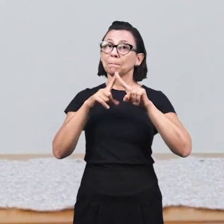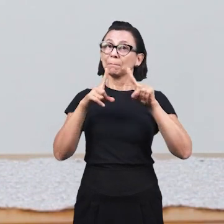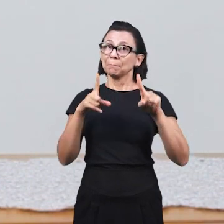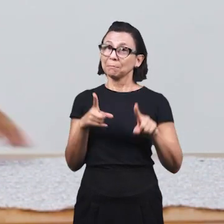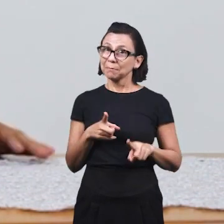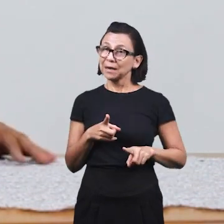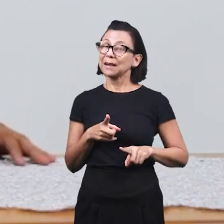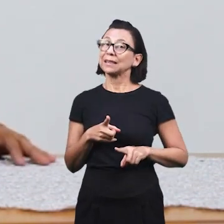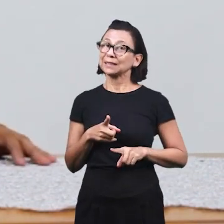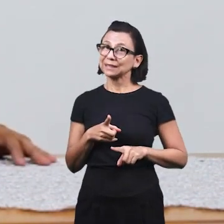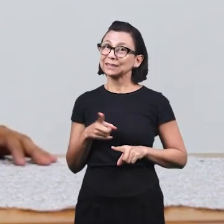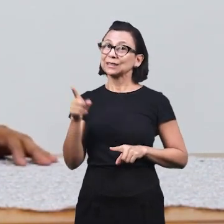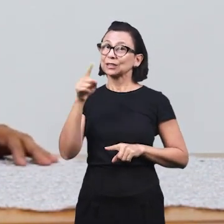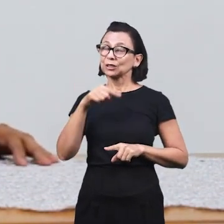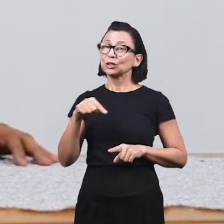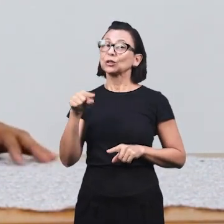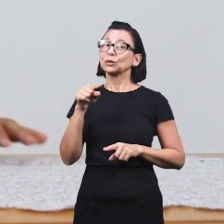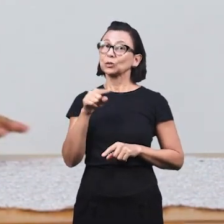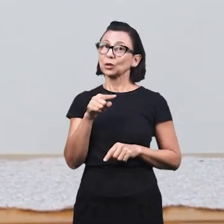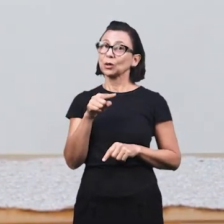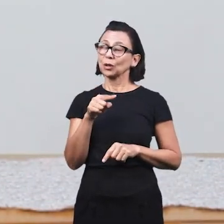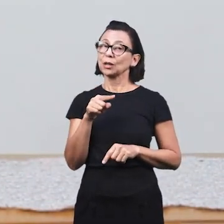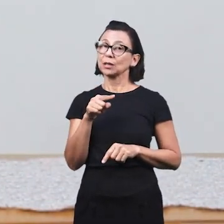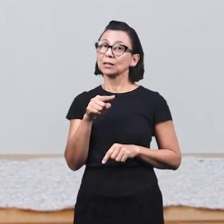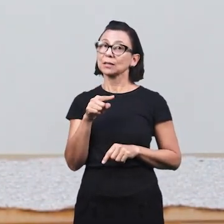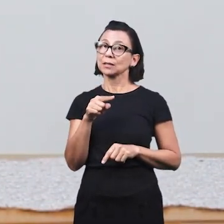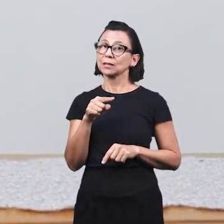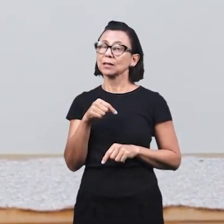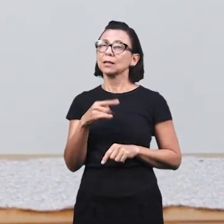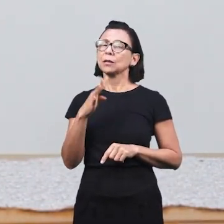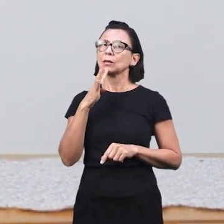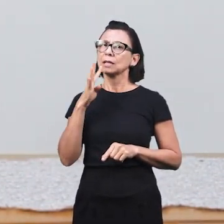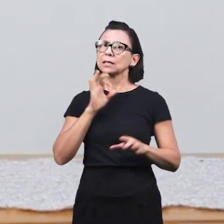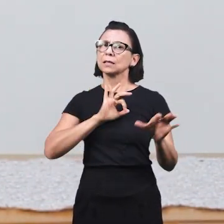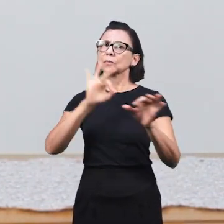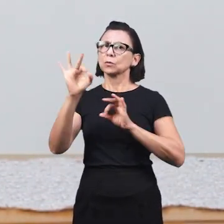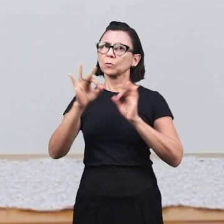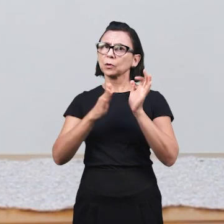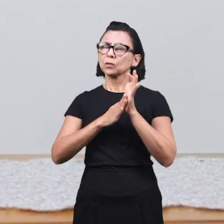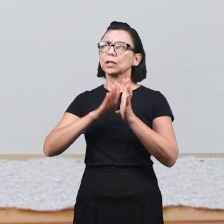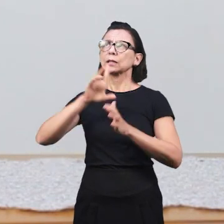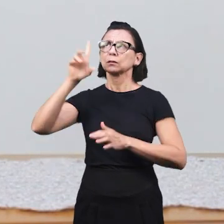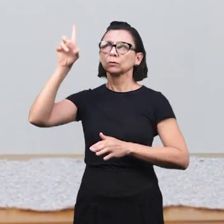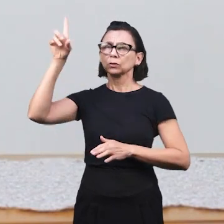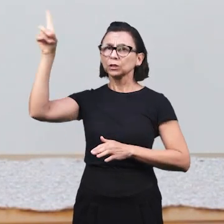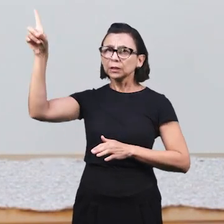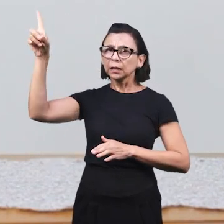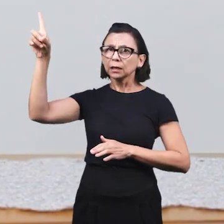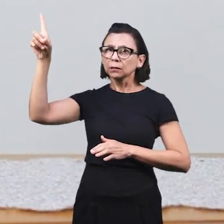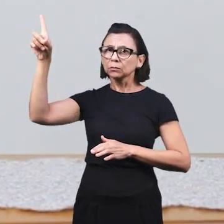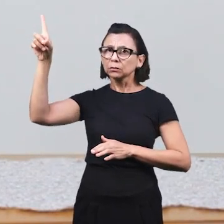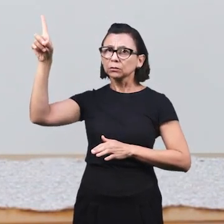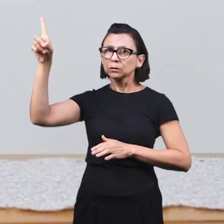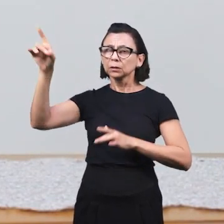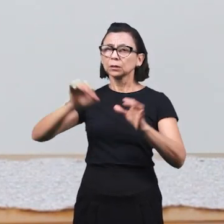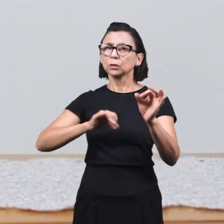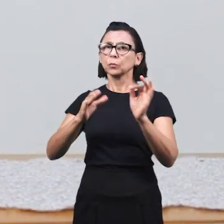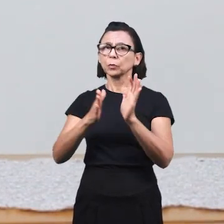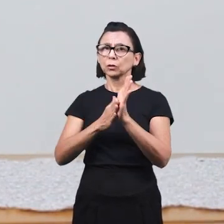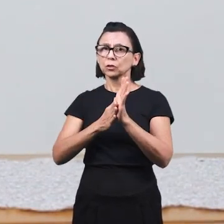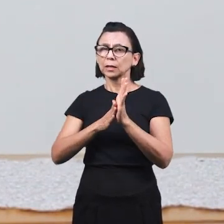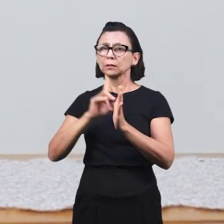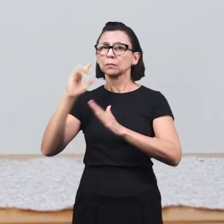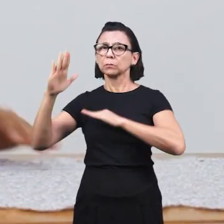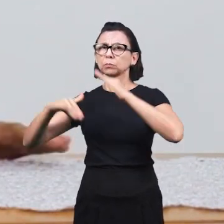хотим добавить, что от Господа мы видим сейчас, что проект Его, он